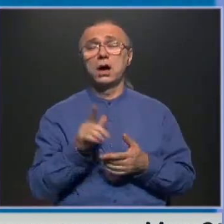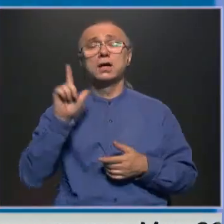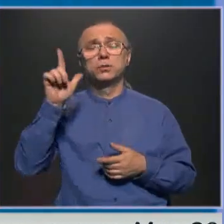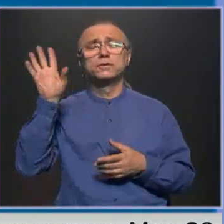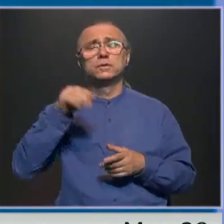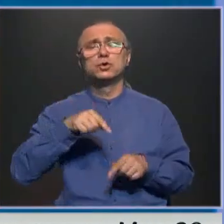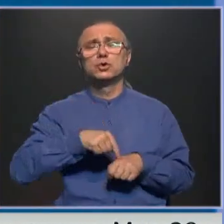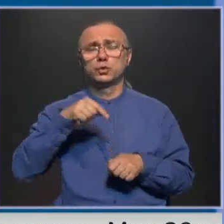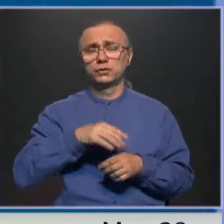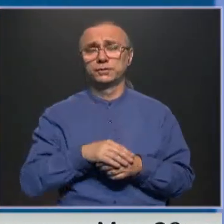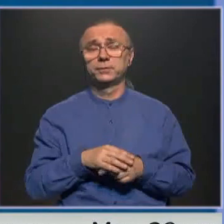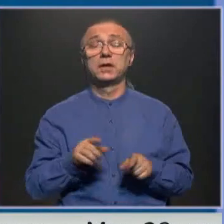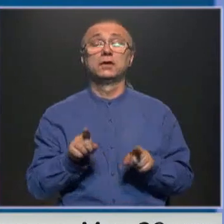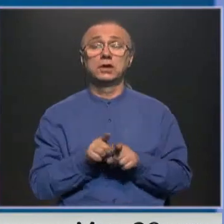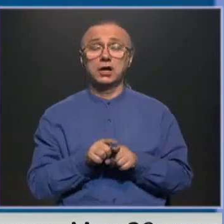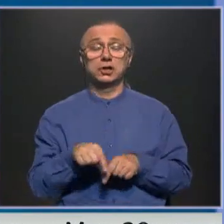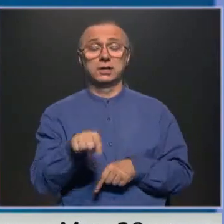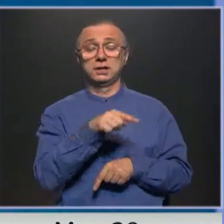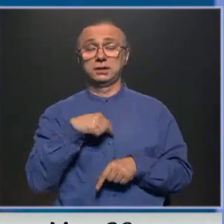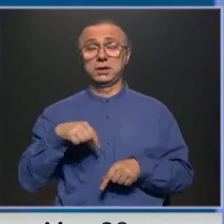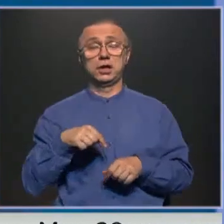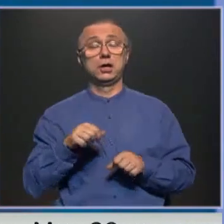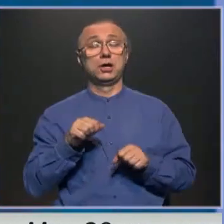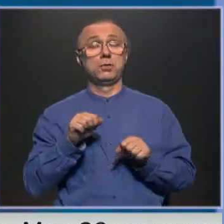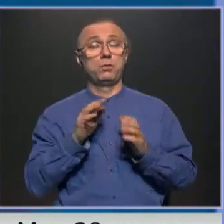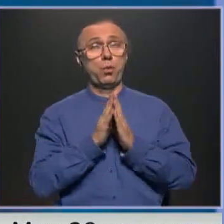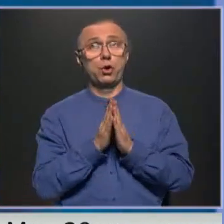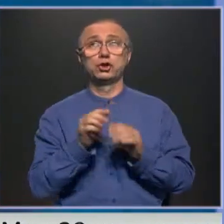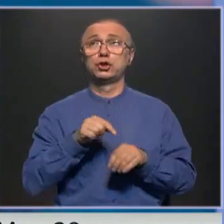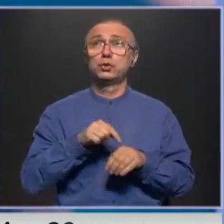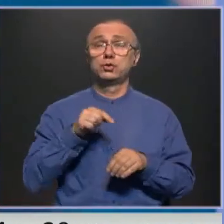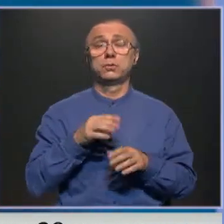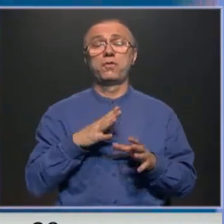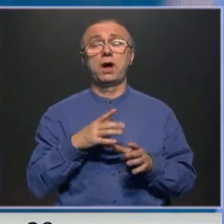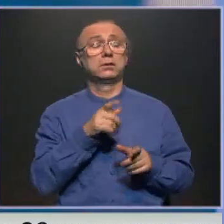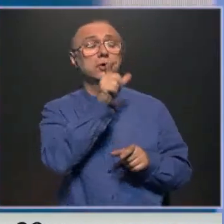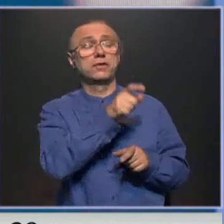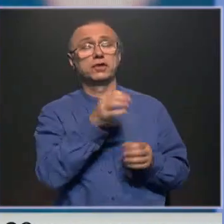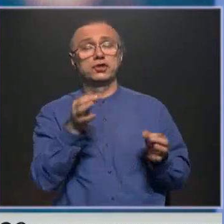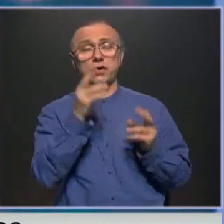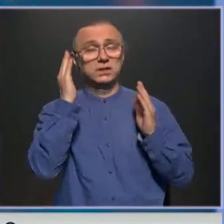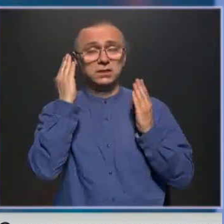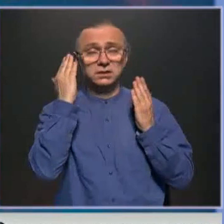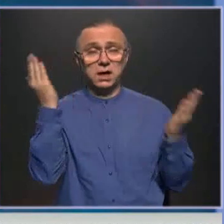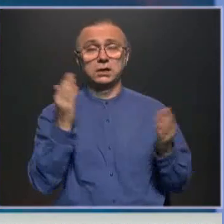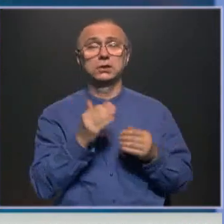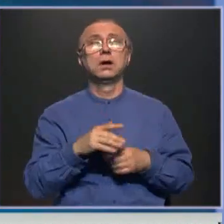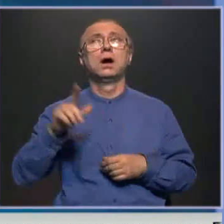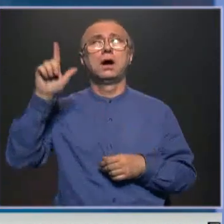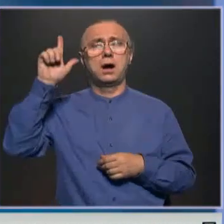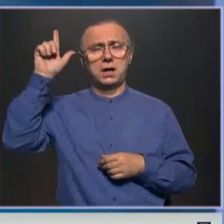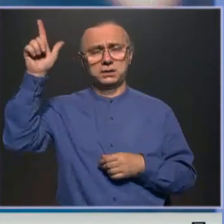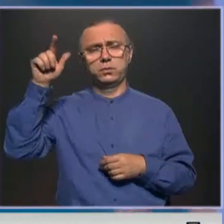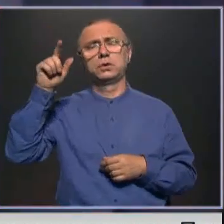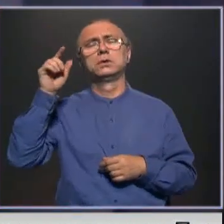чувствует. И точно так же, если ты молишься и чувствуешь, и даже не знаешь имена людей, или ничего о них не знаешь, то Господь и без перечня, и без твоих каких-то познаний все